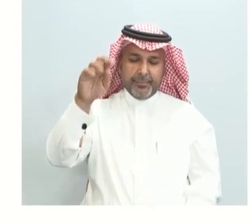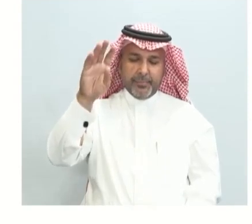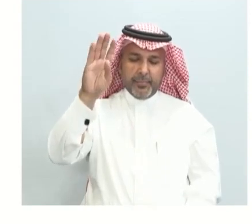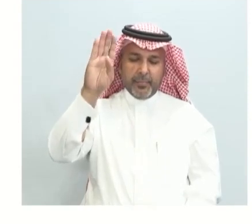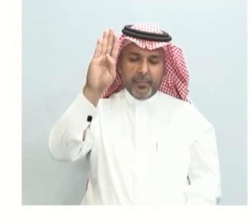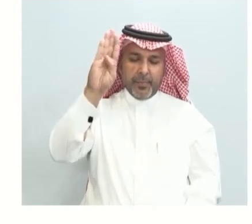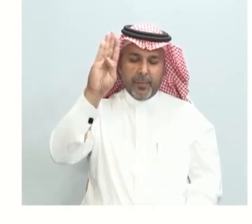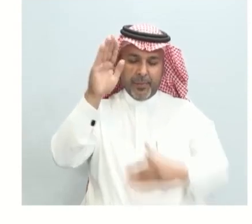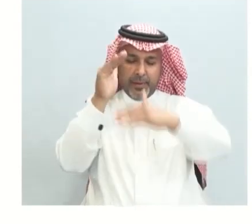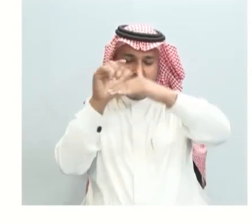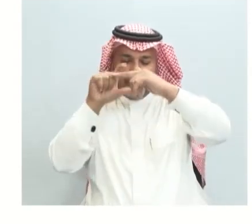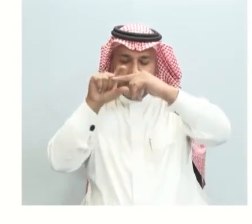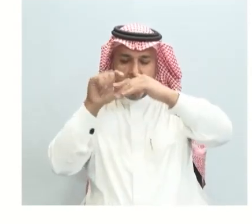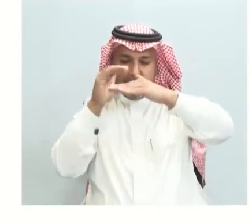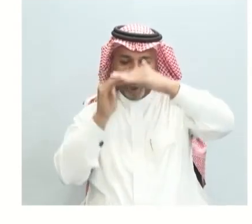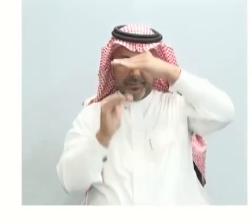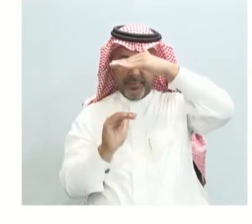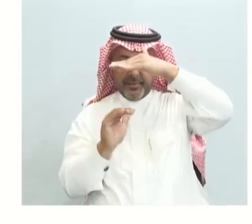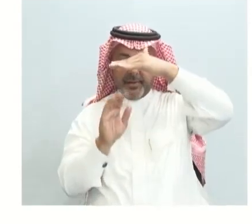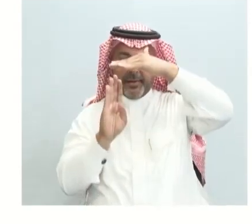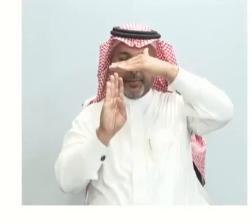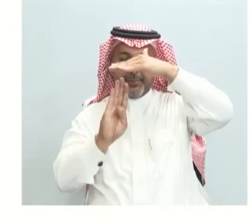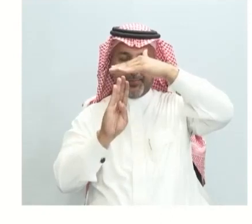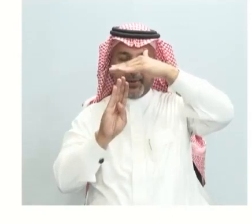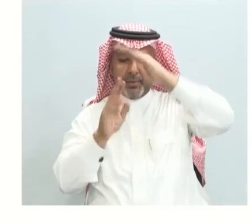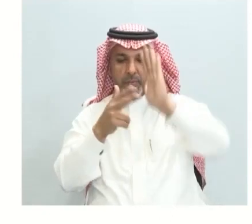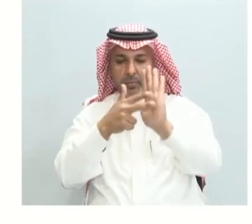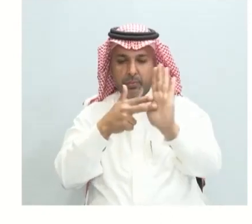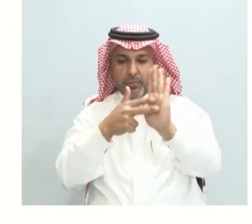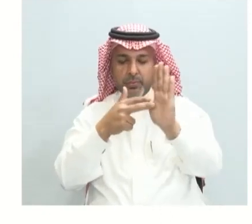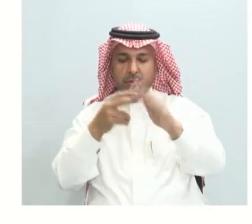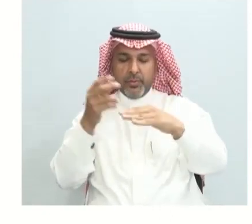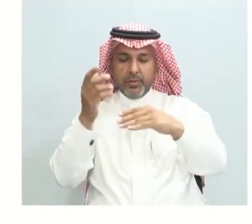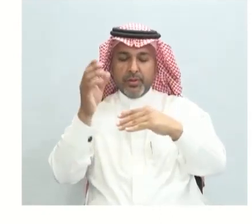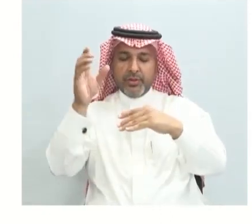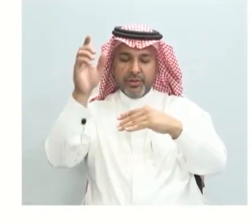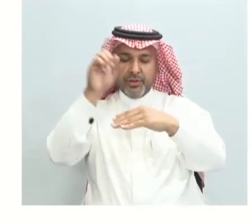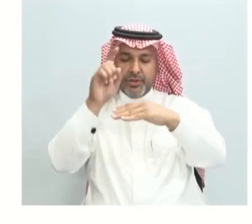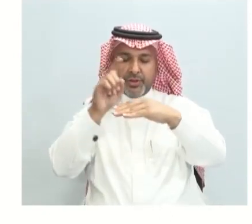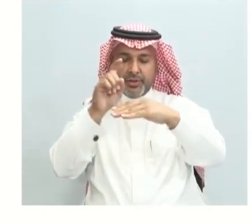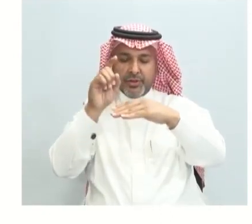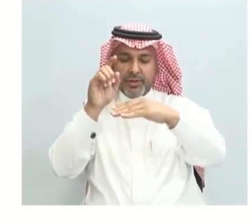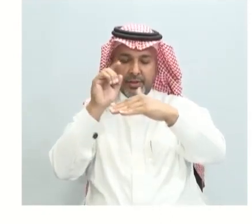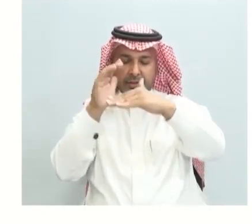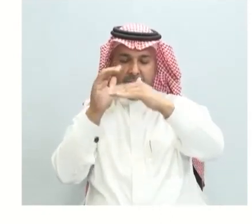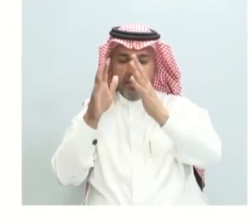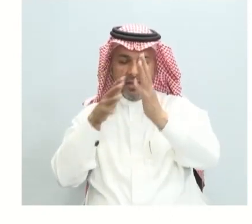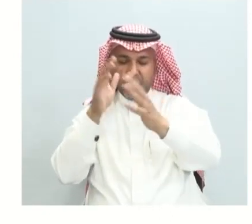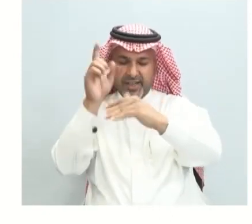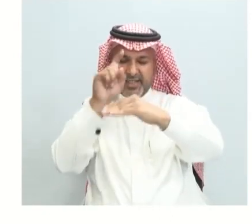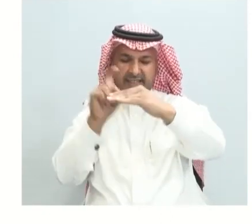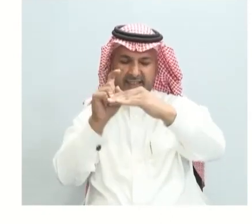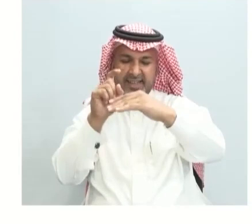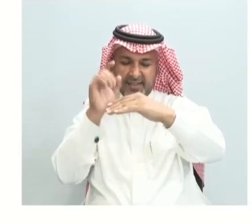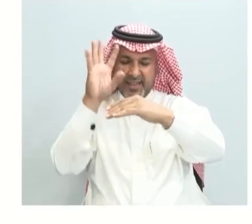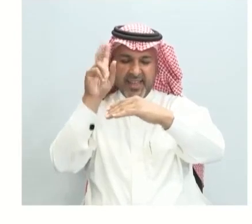وبالتالي ابقول ان السي تساوي ساين انفرس واضرب الطرفين في الوسطين الضلع